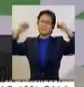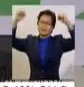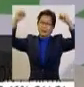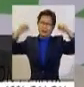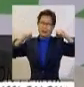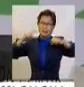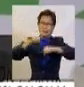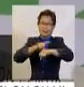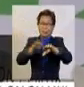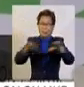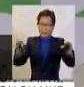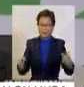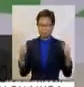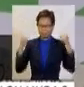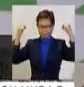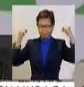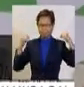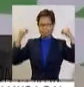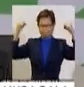meja.